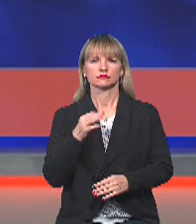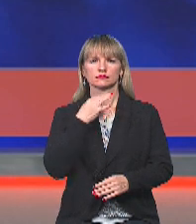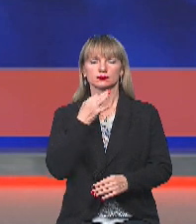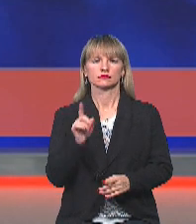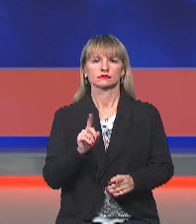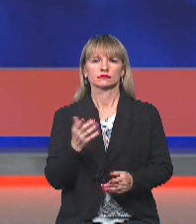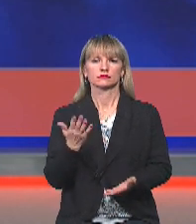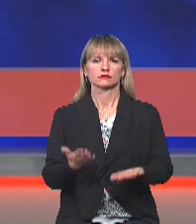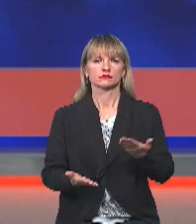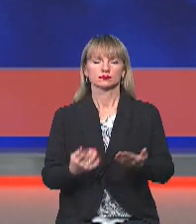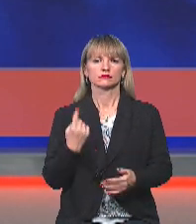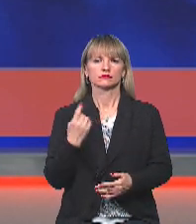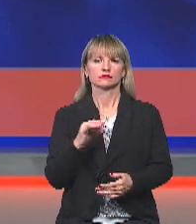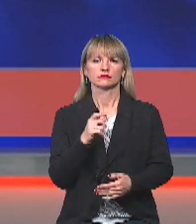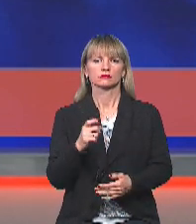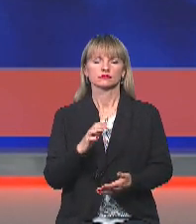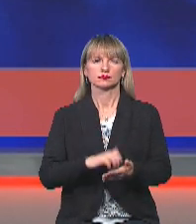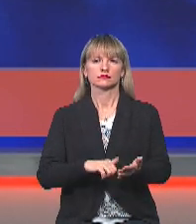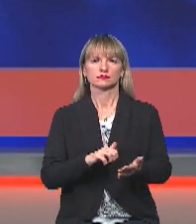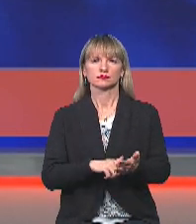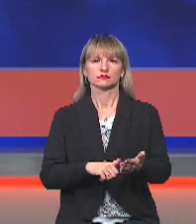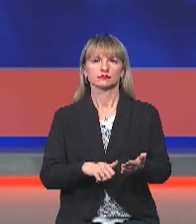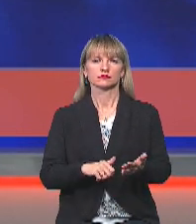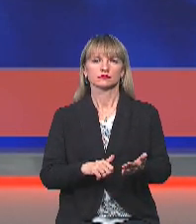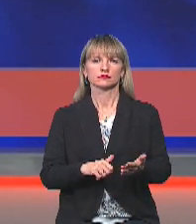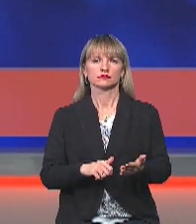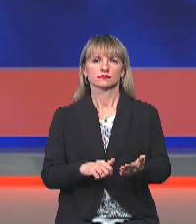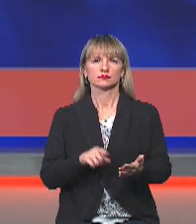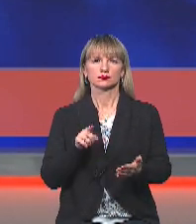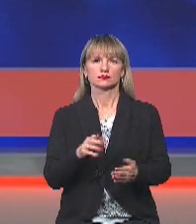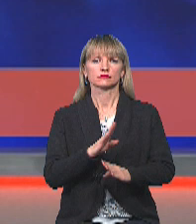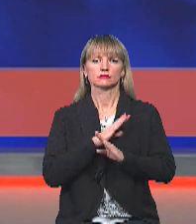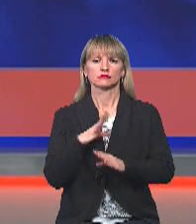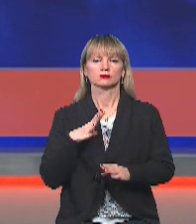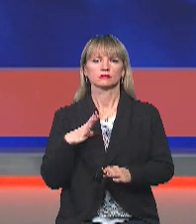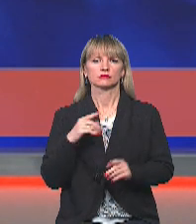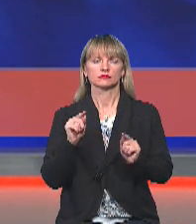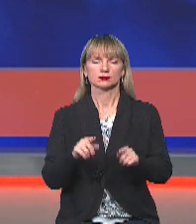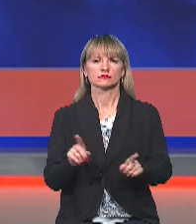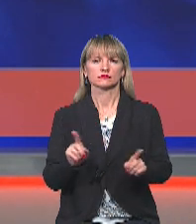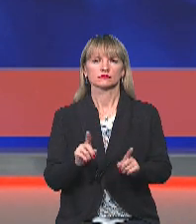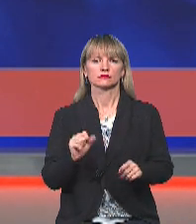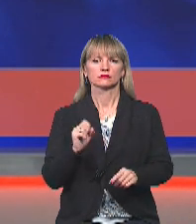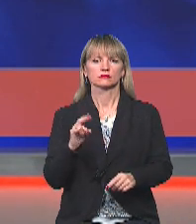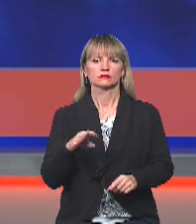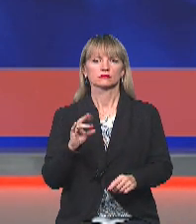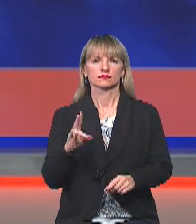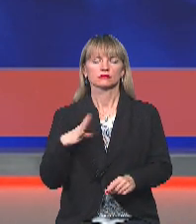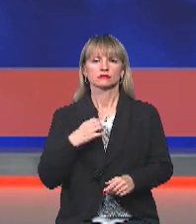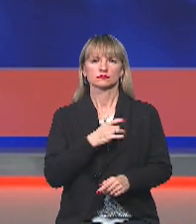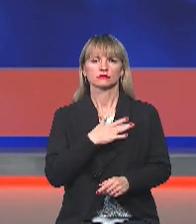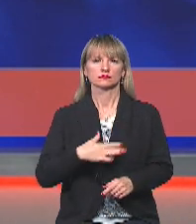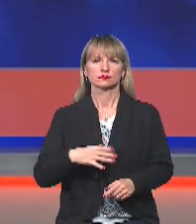що, мабуть, однією з причин цієї смерті було те, що Антон був поранений